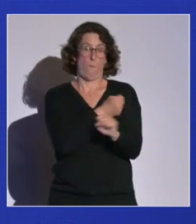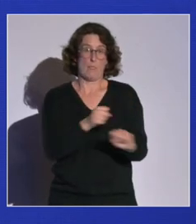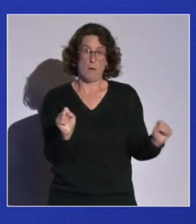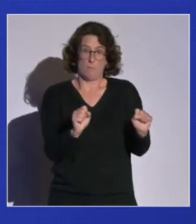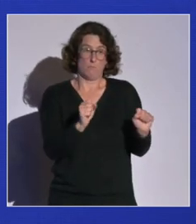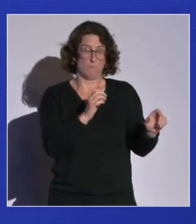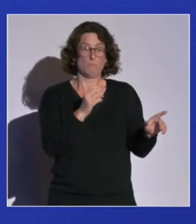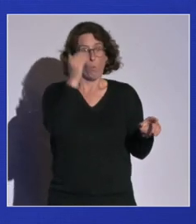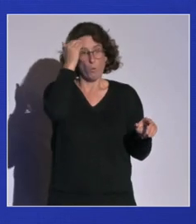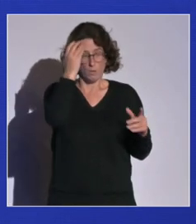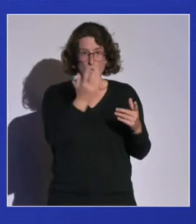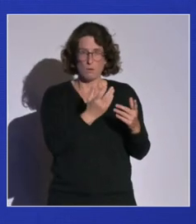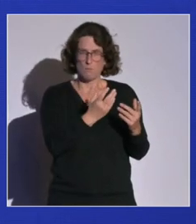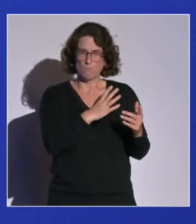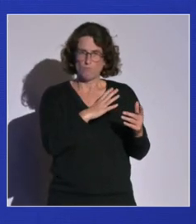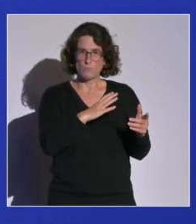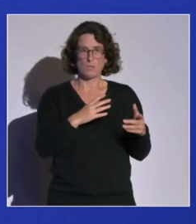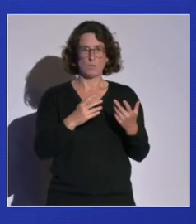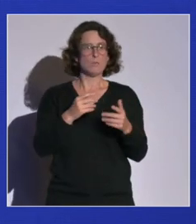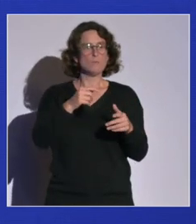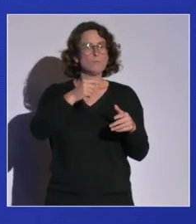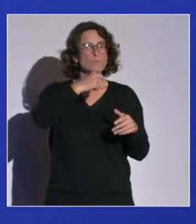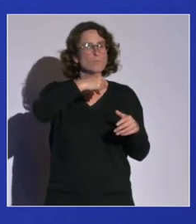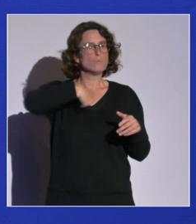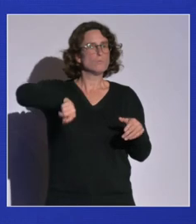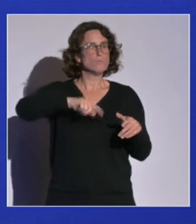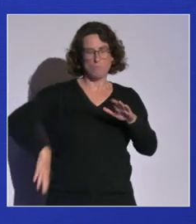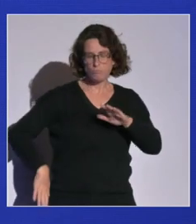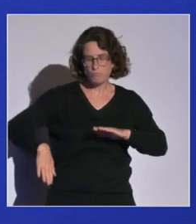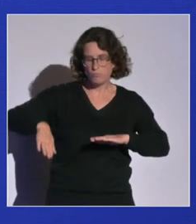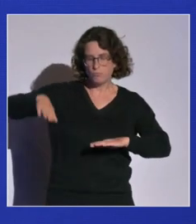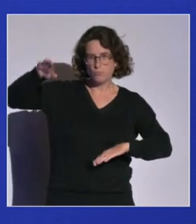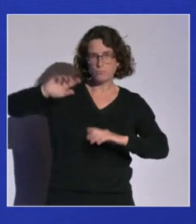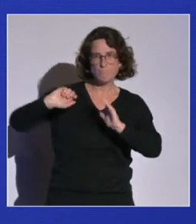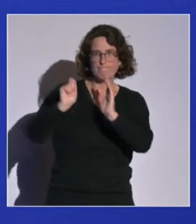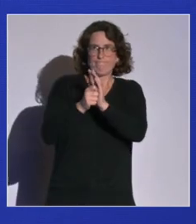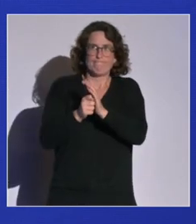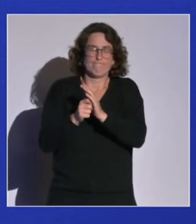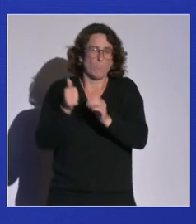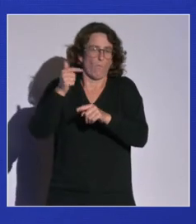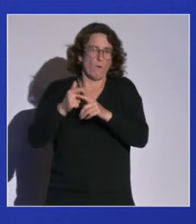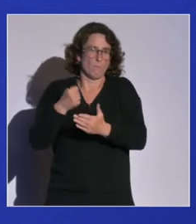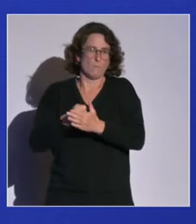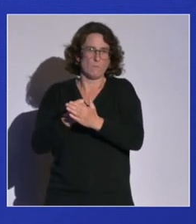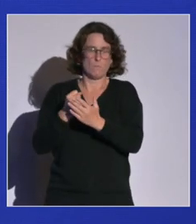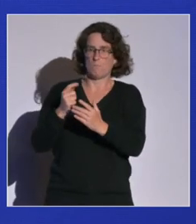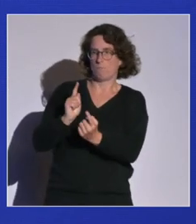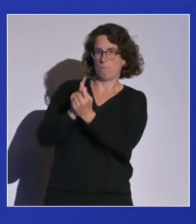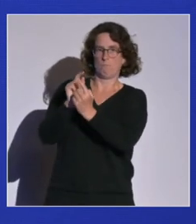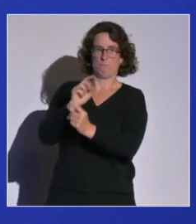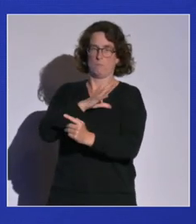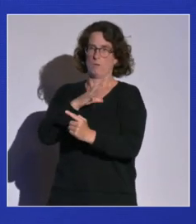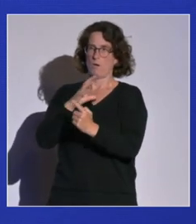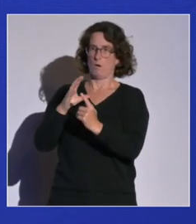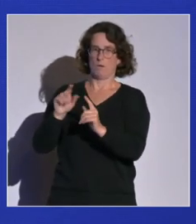souvent. On a quelqu'un qui nous a sauvé la vie, qui nous a tendu la main, qui a permis de découvrir quelque chose.